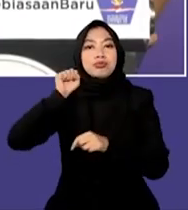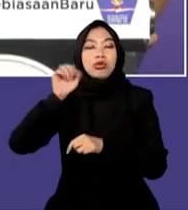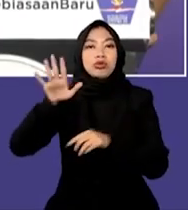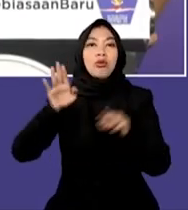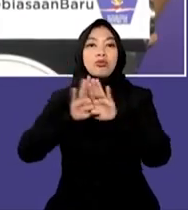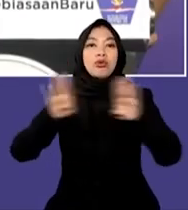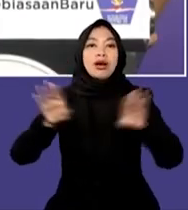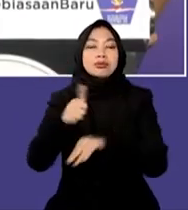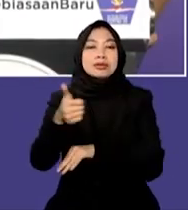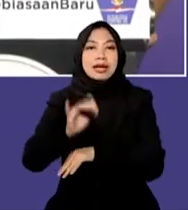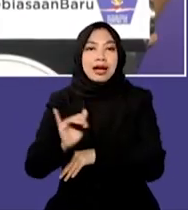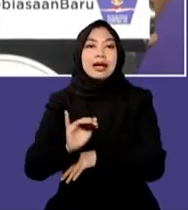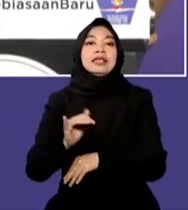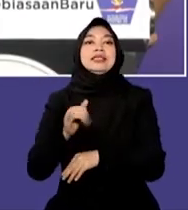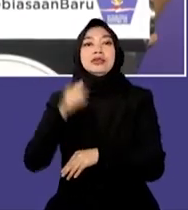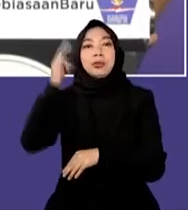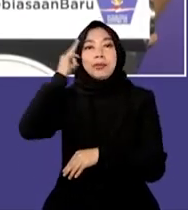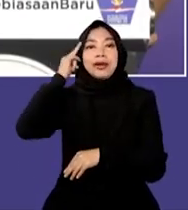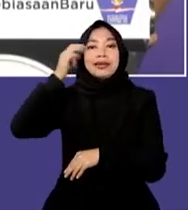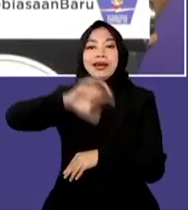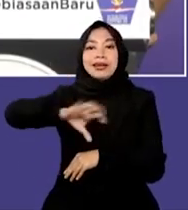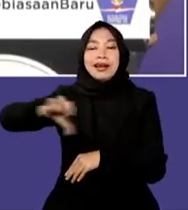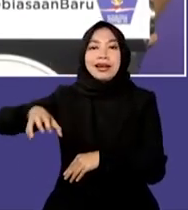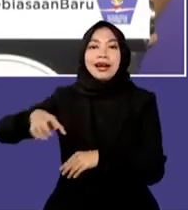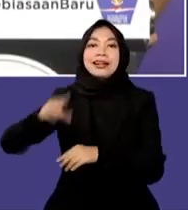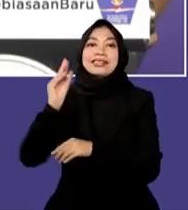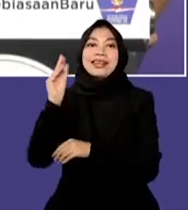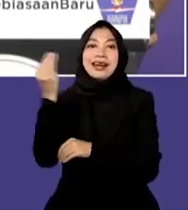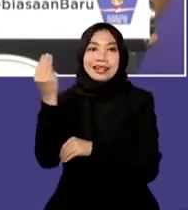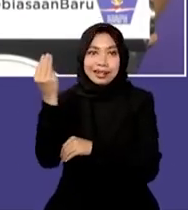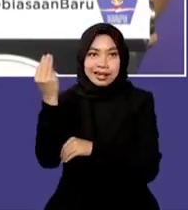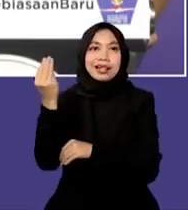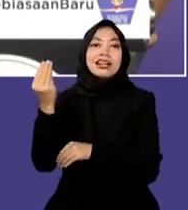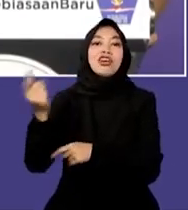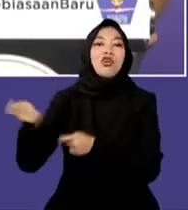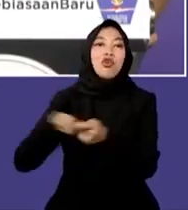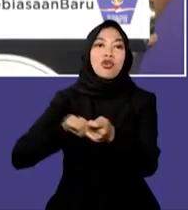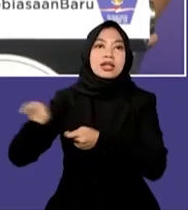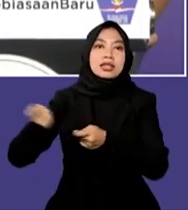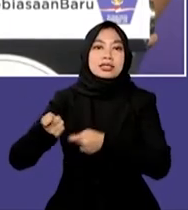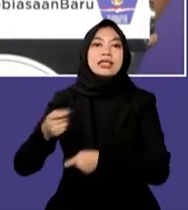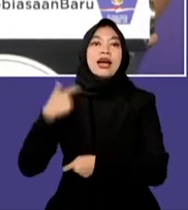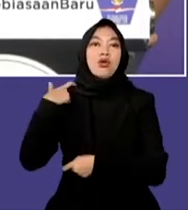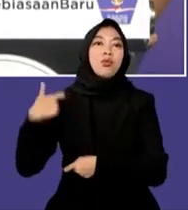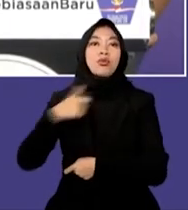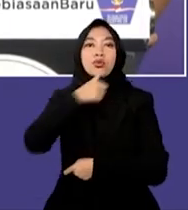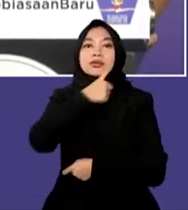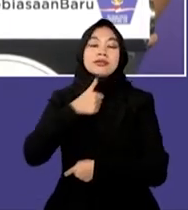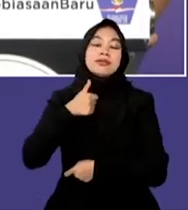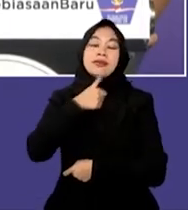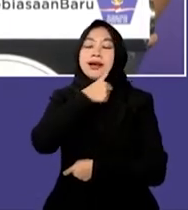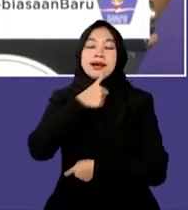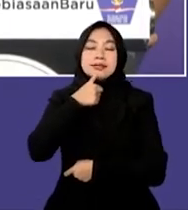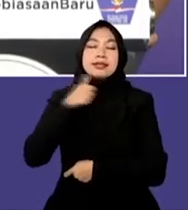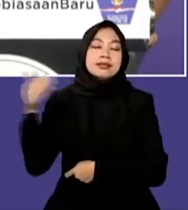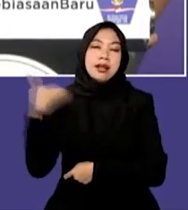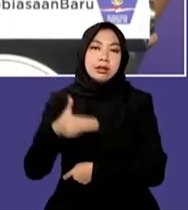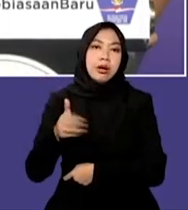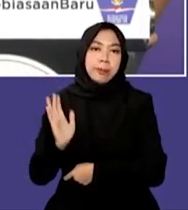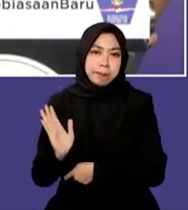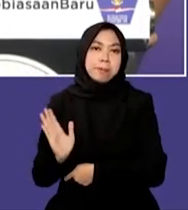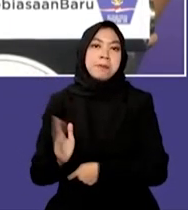koordinasi pemerintah daerah yaitu dki jakarta yang dihadiri oleh gubernur pada pagi hari ini